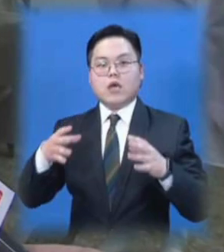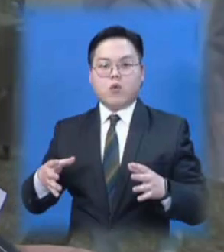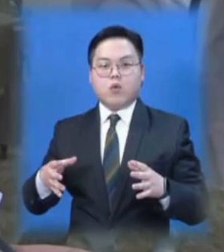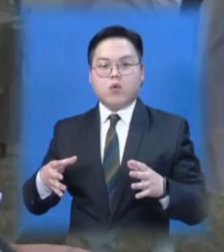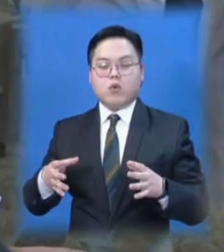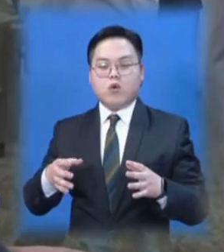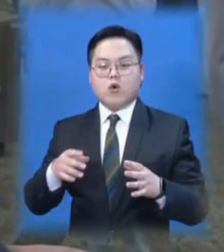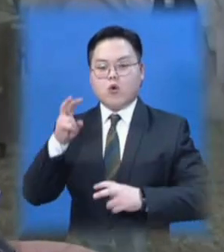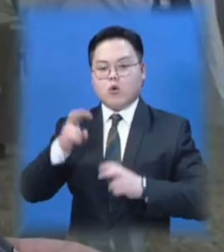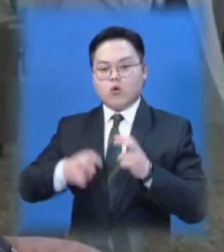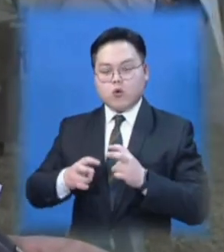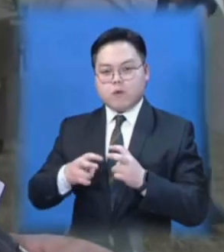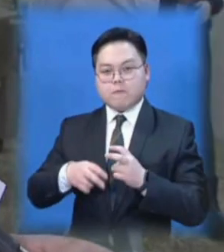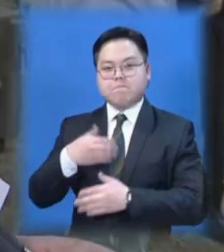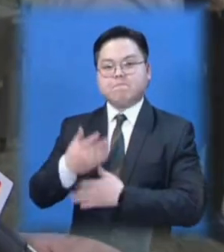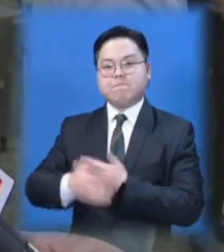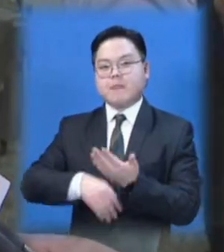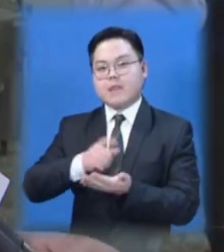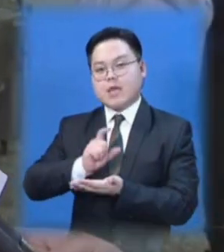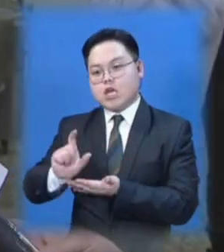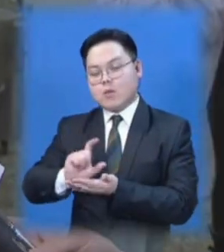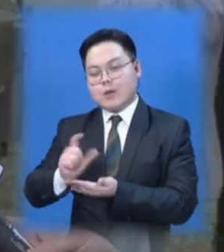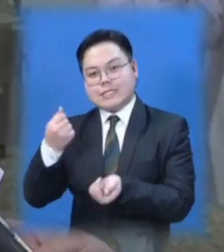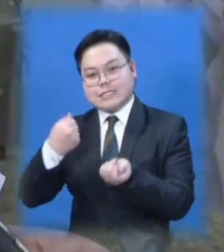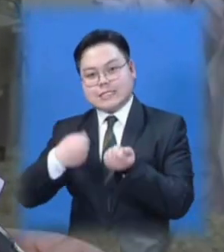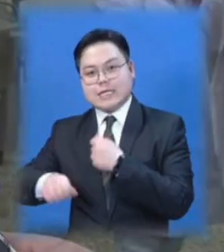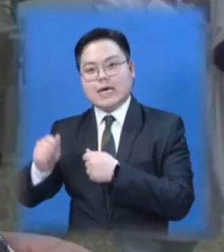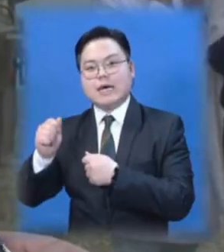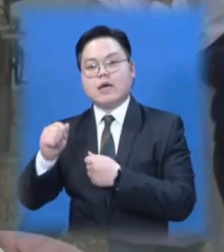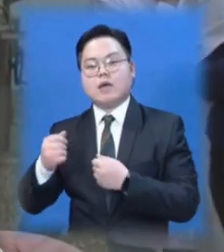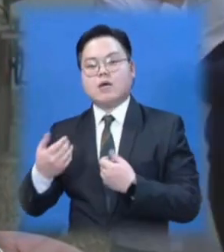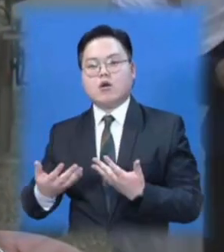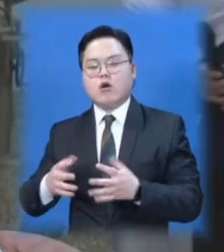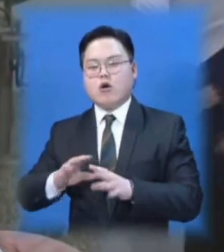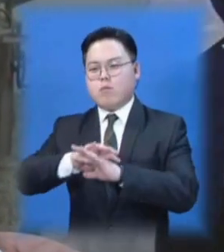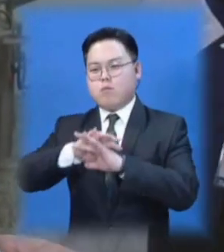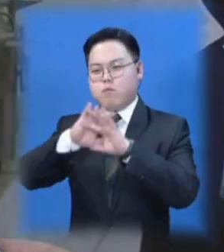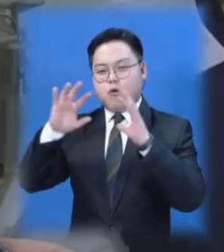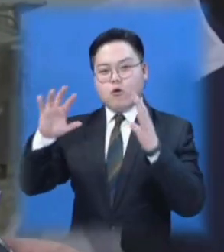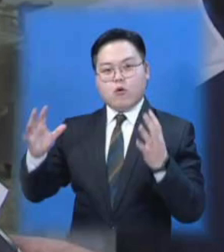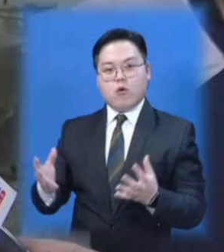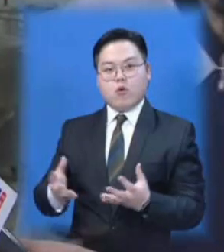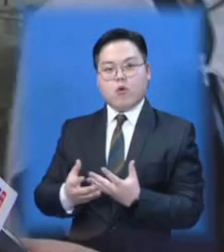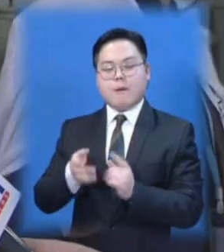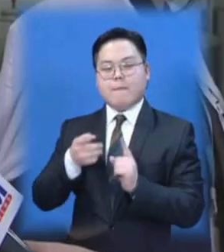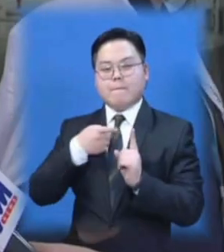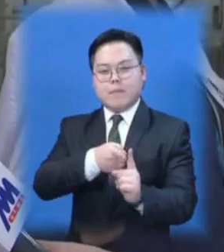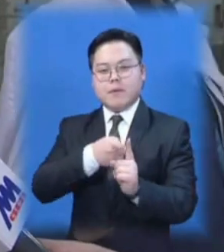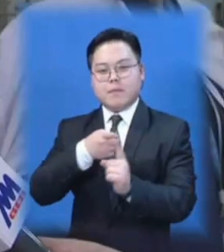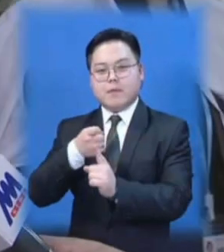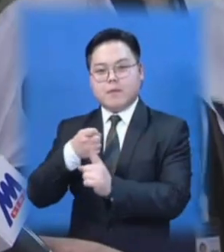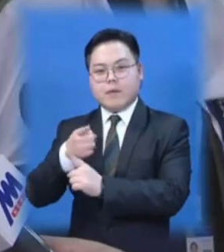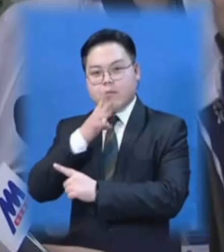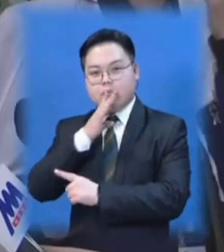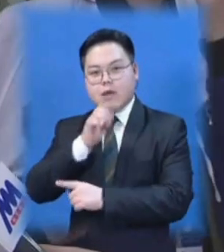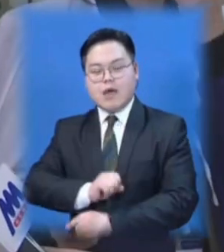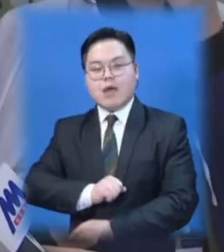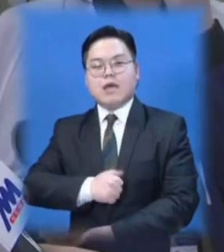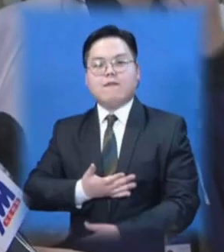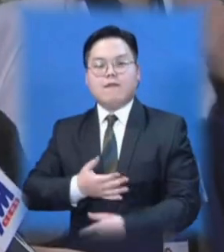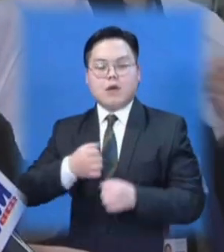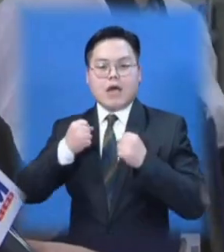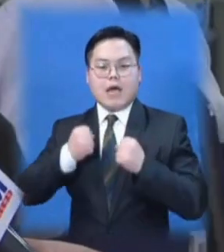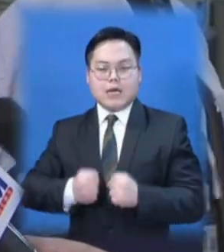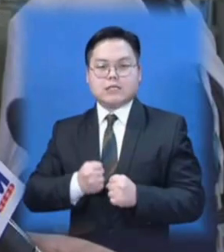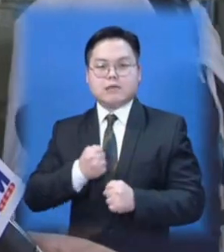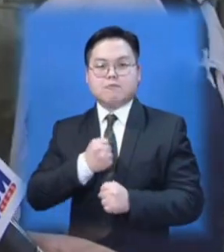бүтээгдэхүүнээ үйлдвэрлэх экспортын гаргах одоо энэ бүх чиглэлд бол бид нар ингээ ажиллахын чиглүүлж